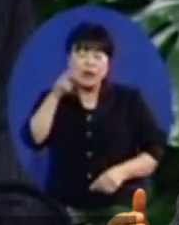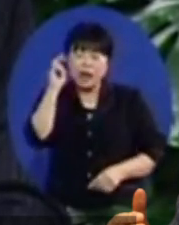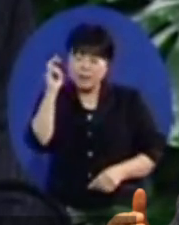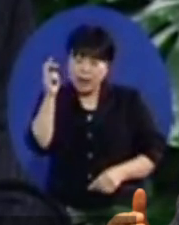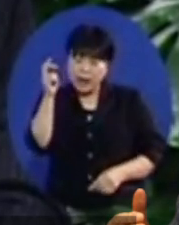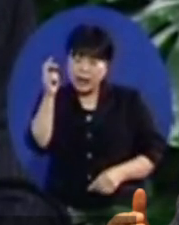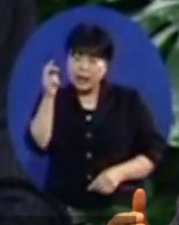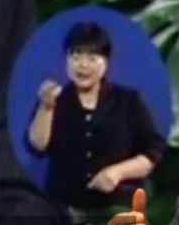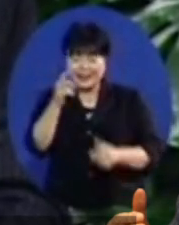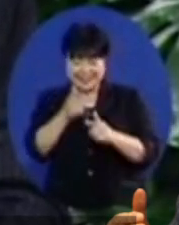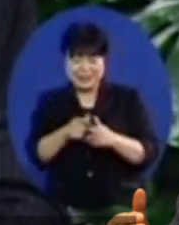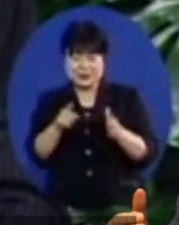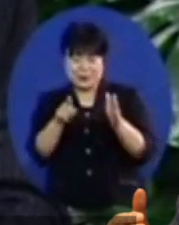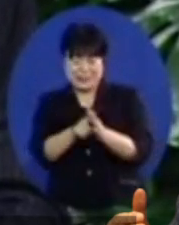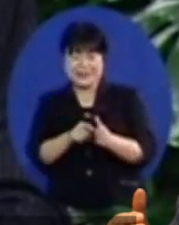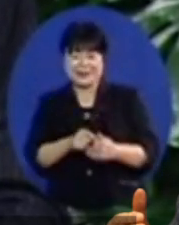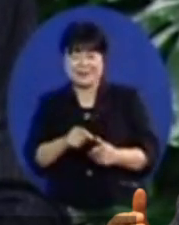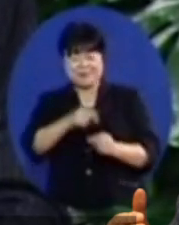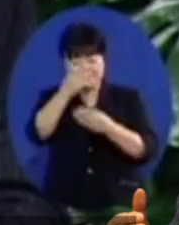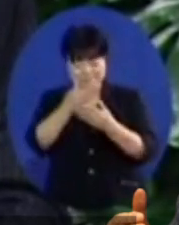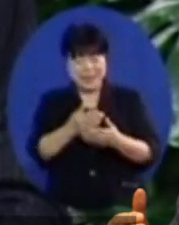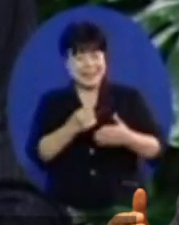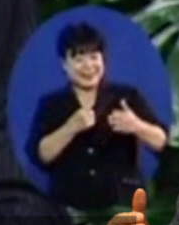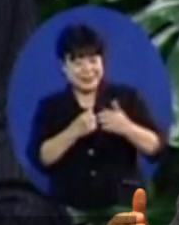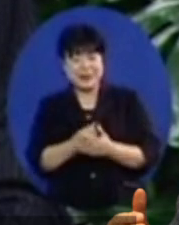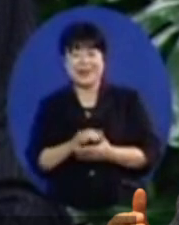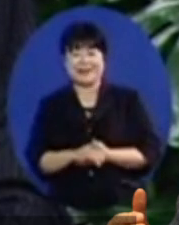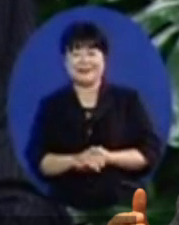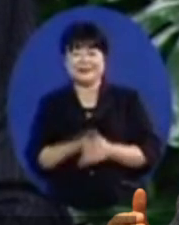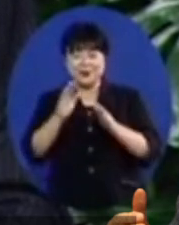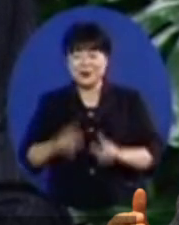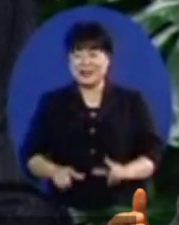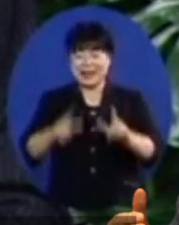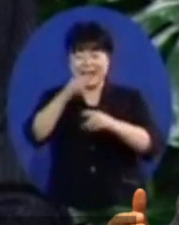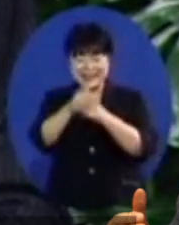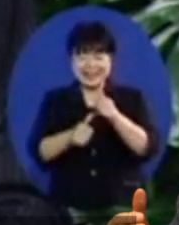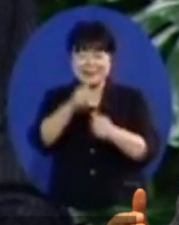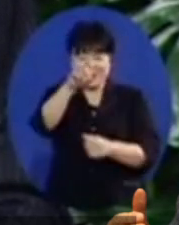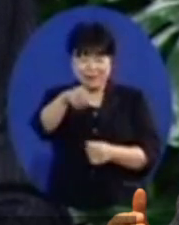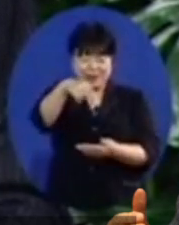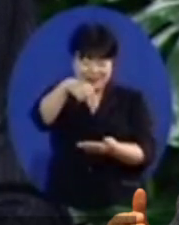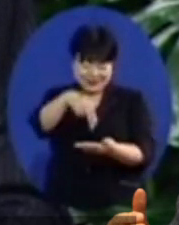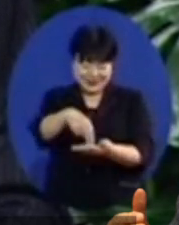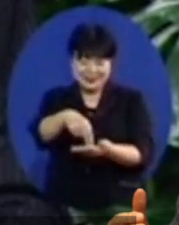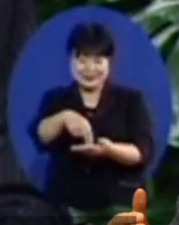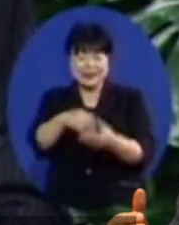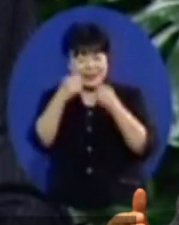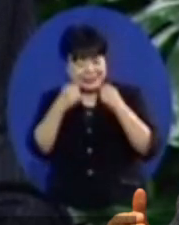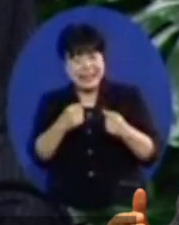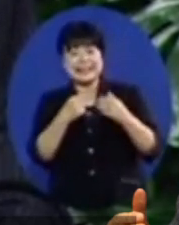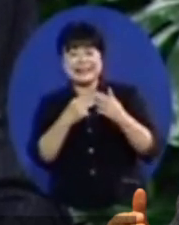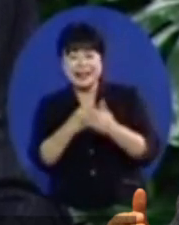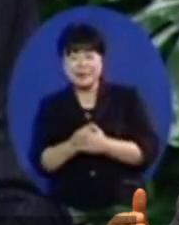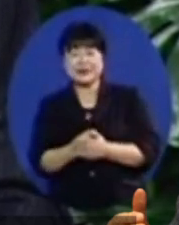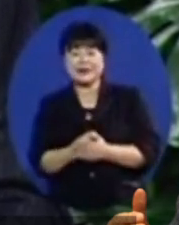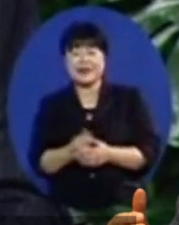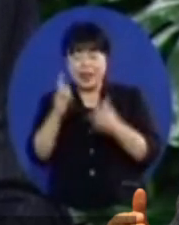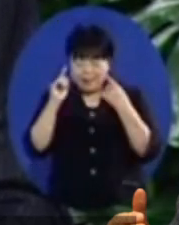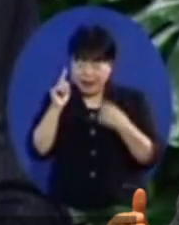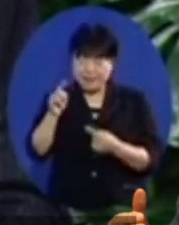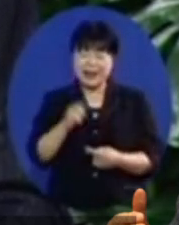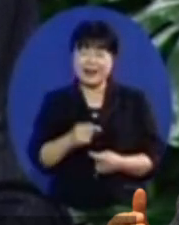그러나 예수를 믿고 구원을 받고 난 다음에 오늘날 하나님 앞에서 사니까